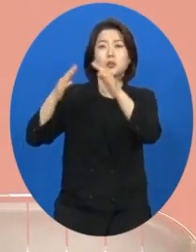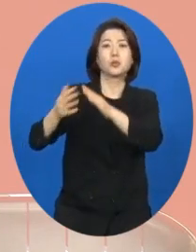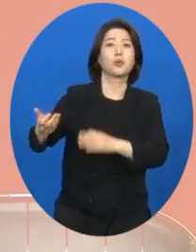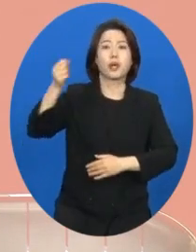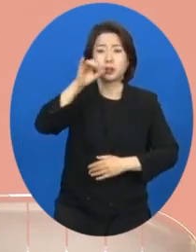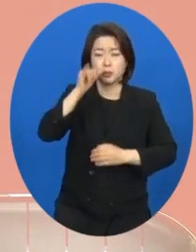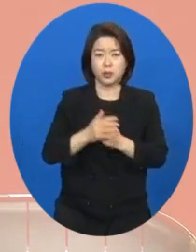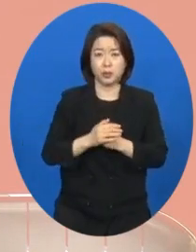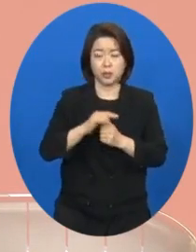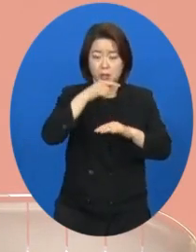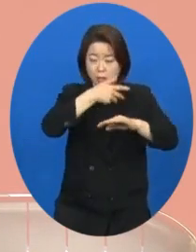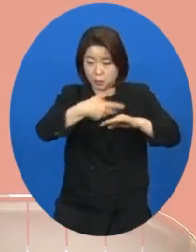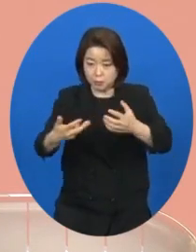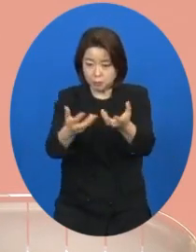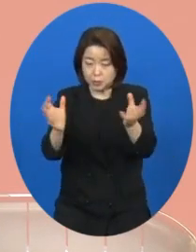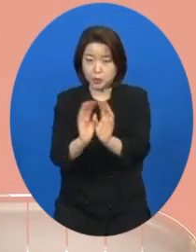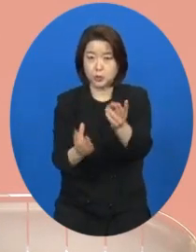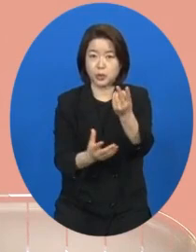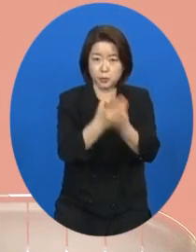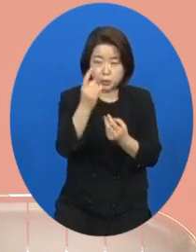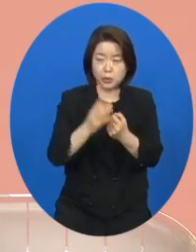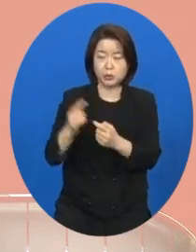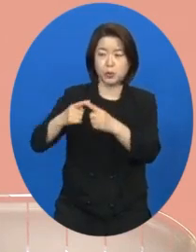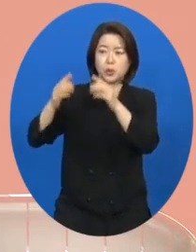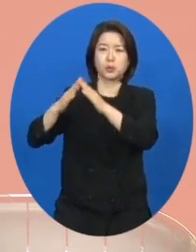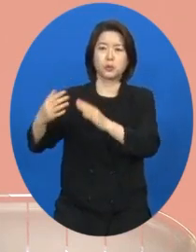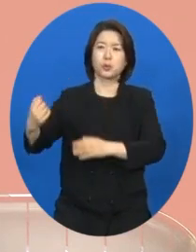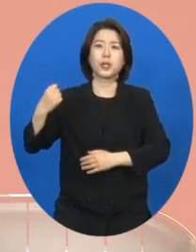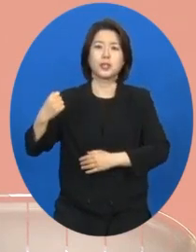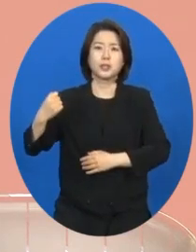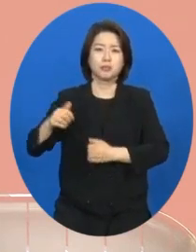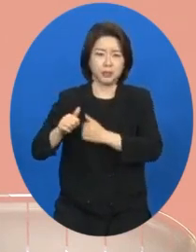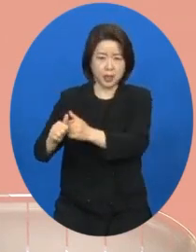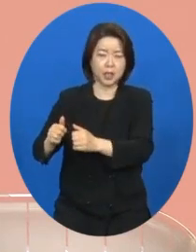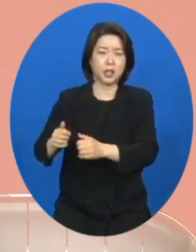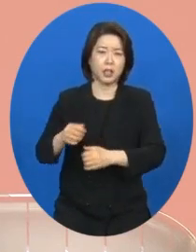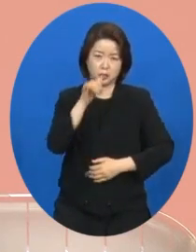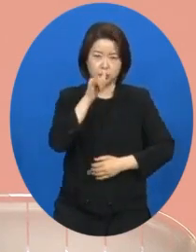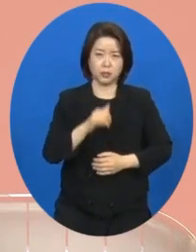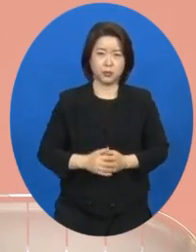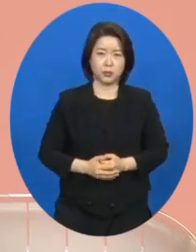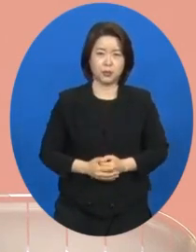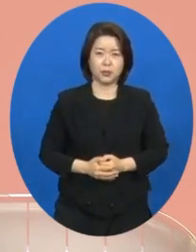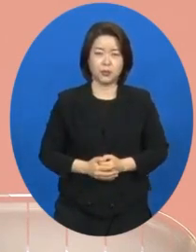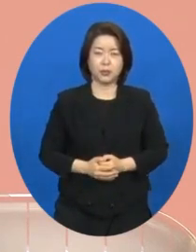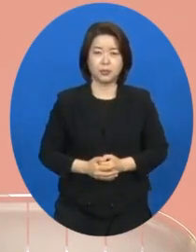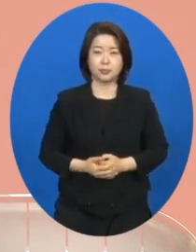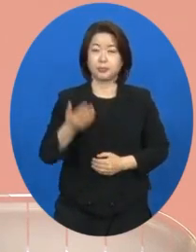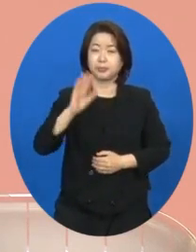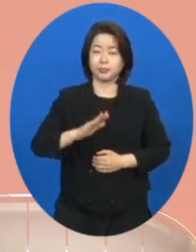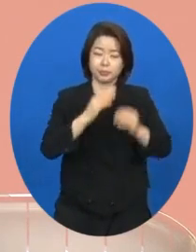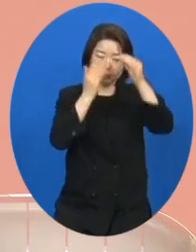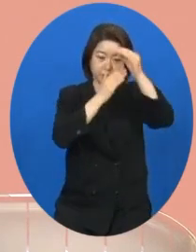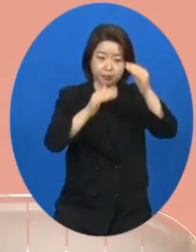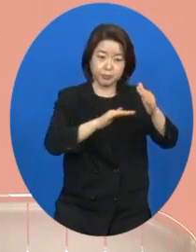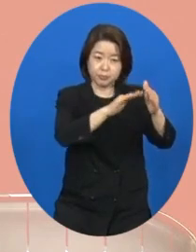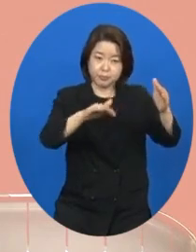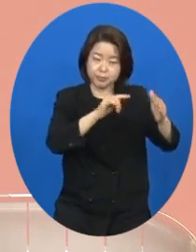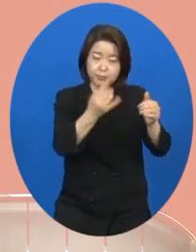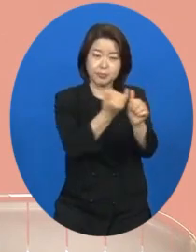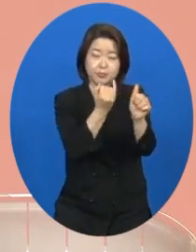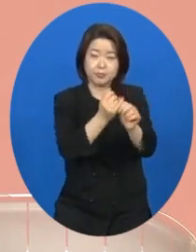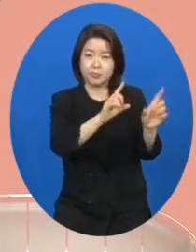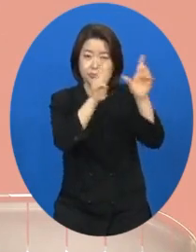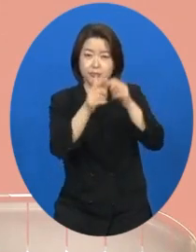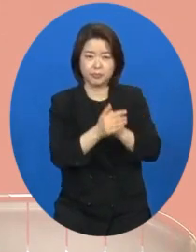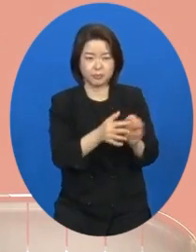민족의 통일도 사실 교회에 달려있는 거예요. 그런데 성도들의 가정의 부부 생활이